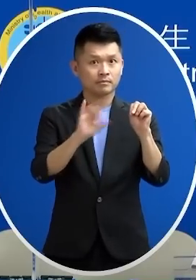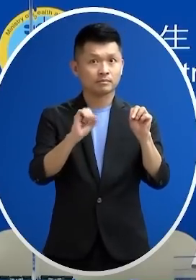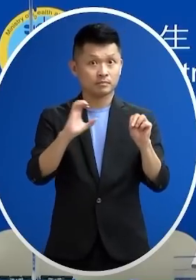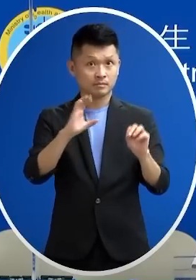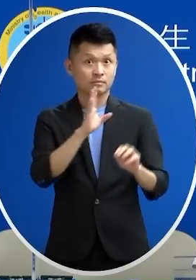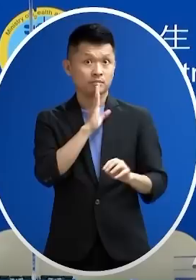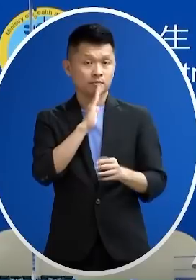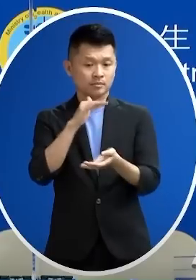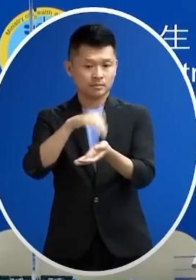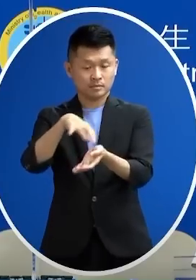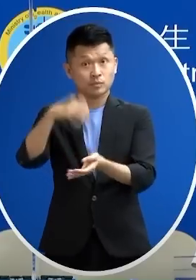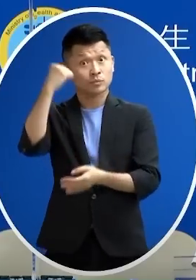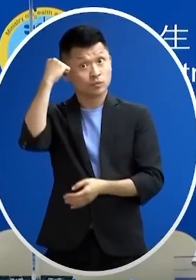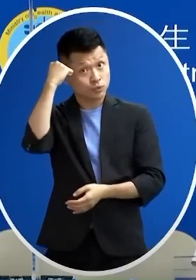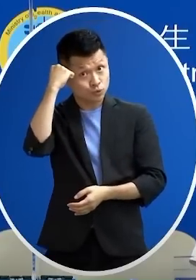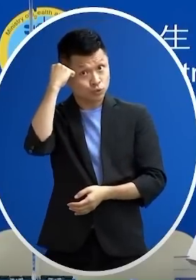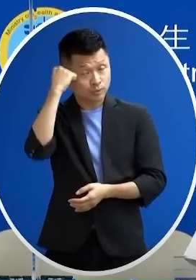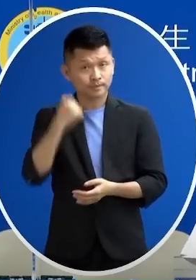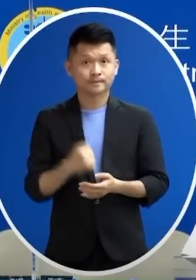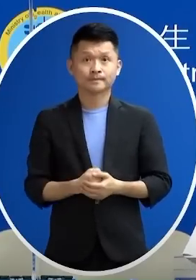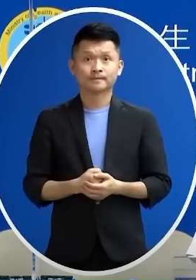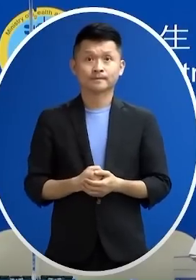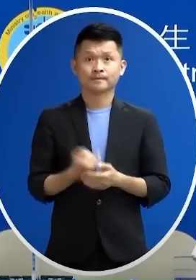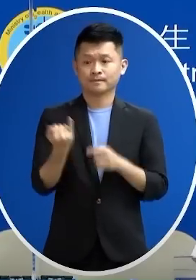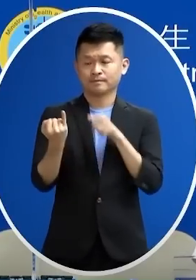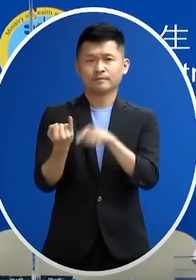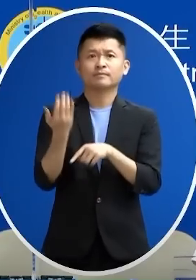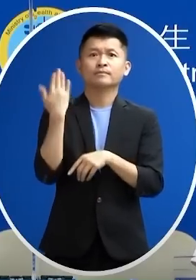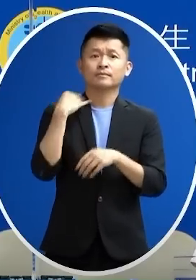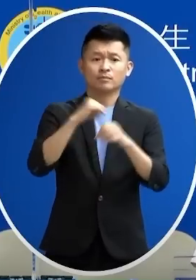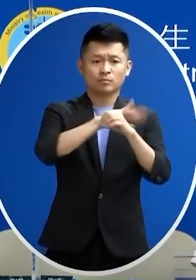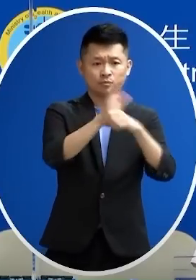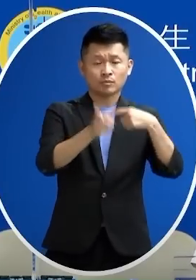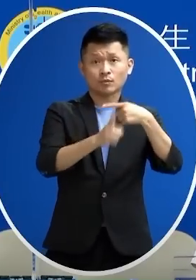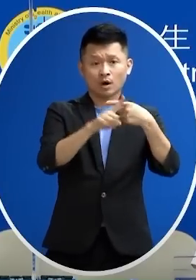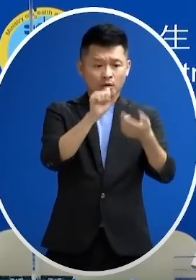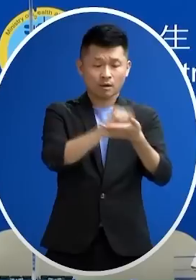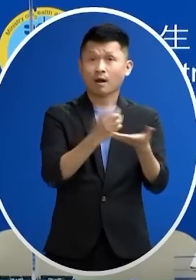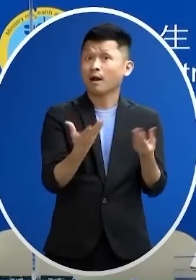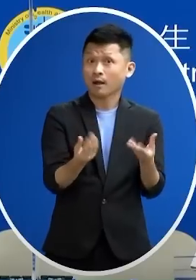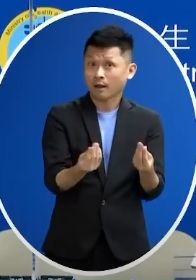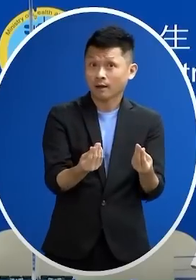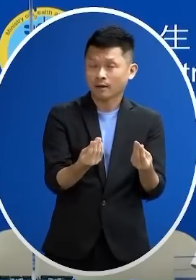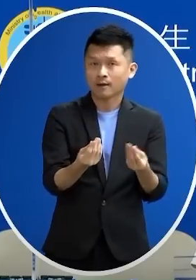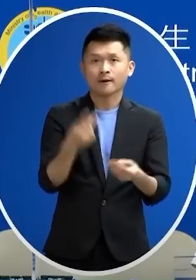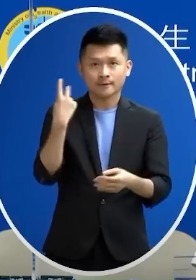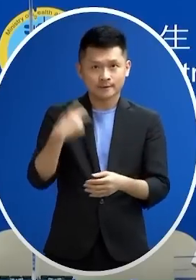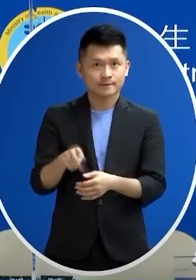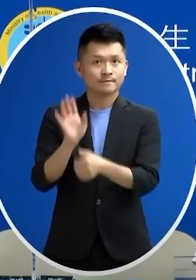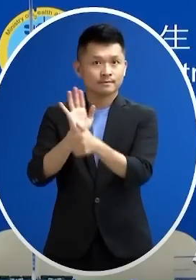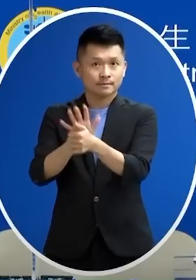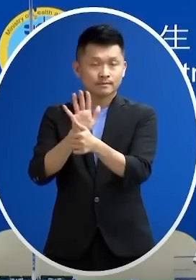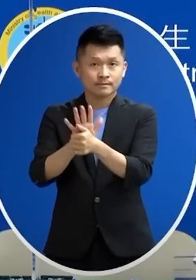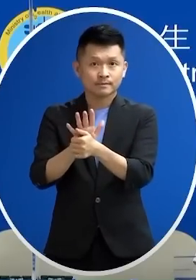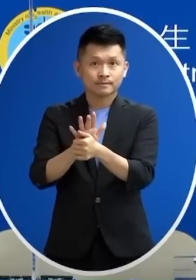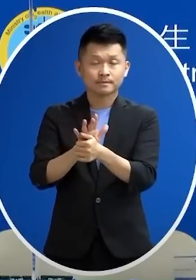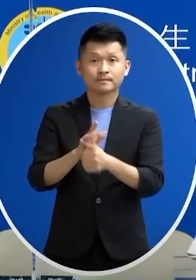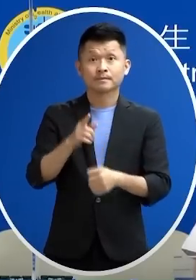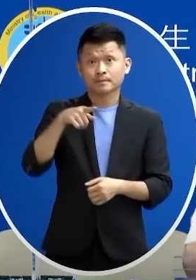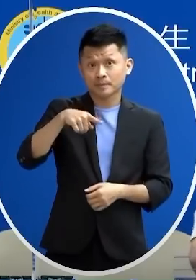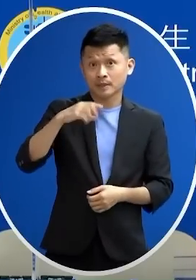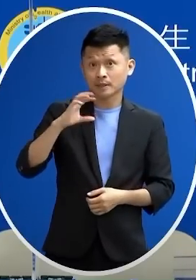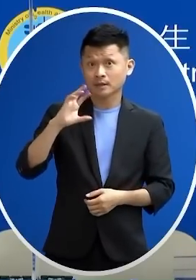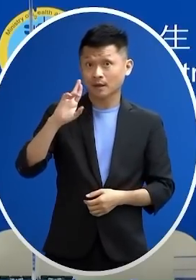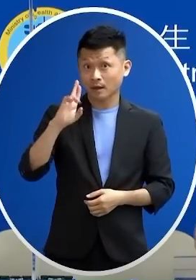有住院，那住院的时候，因为他先前没有 COVID-19 确诊的记录，所以有帮他再做了一次 COVID-19 的